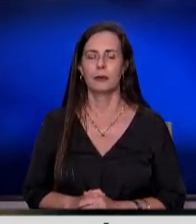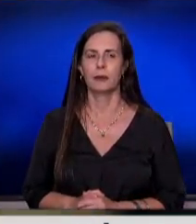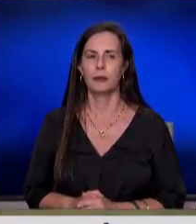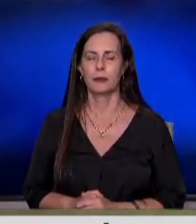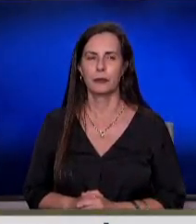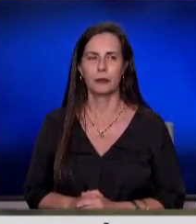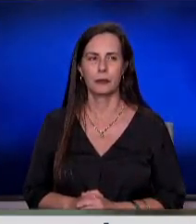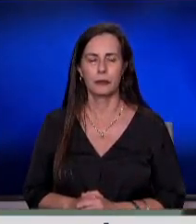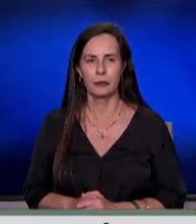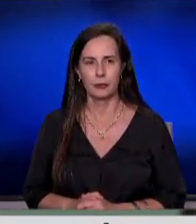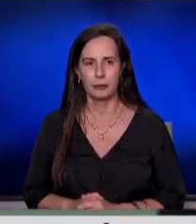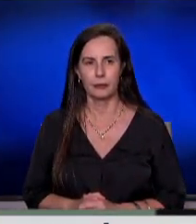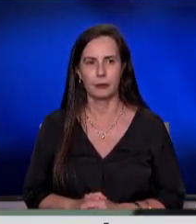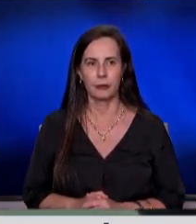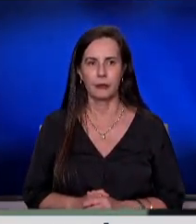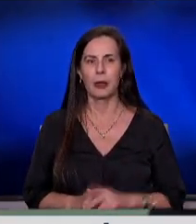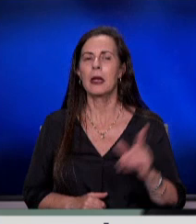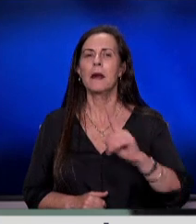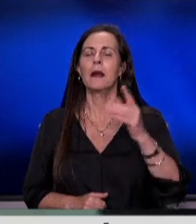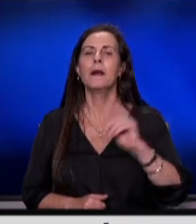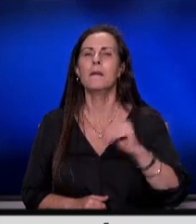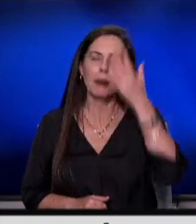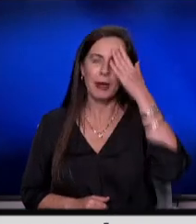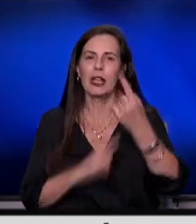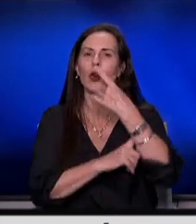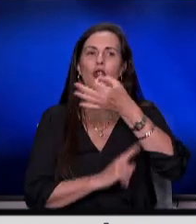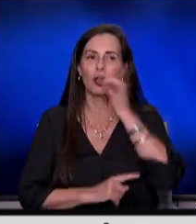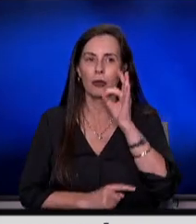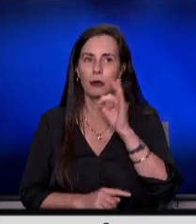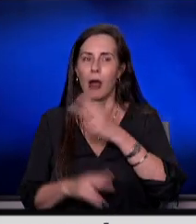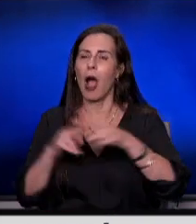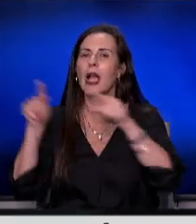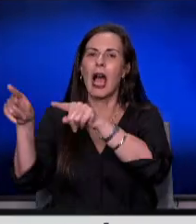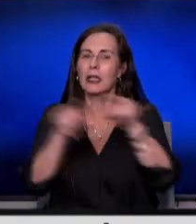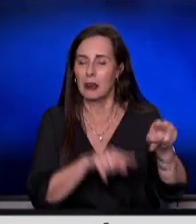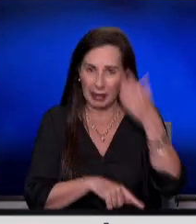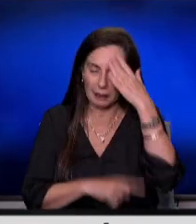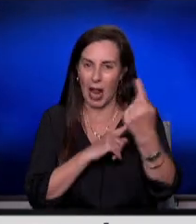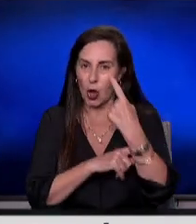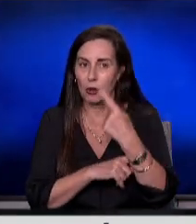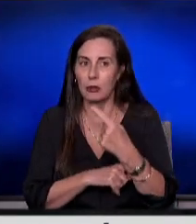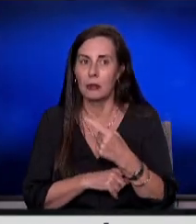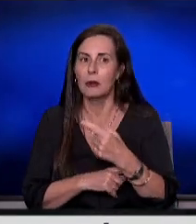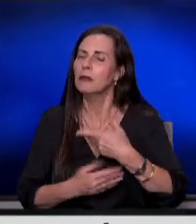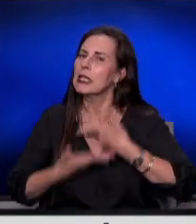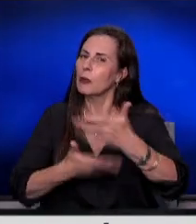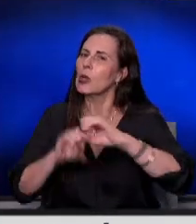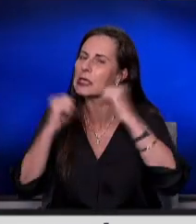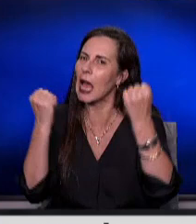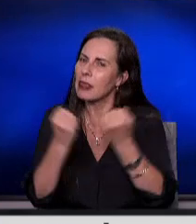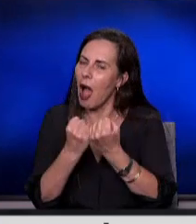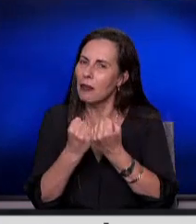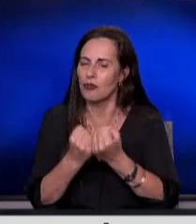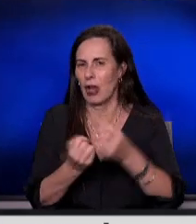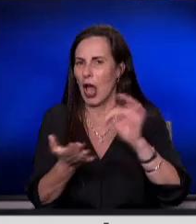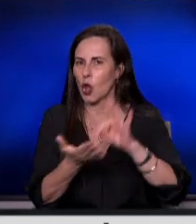להפנות אותו. אני מכיר את הלקוחות טוב יותר, רק אתם, נכון? הוזמנו לסדנה לזכיינים חדשים של